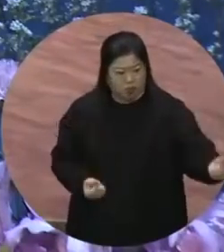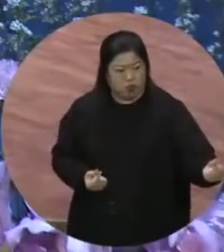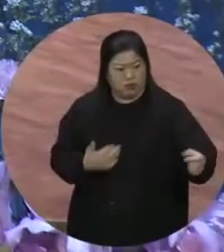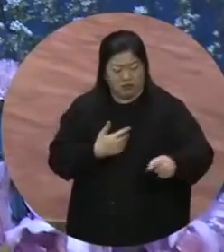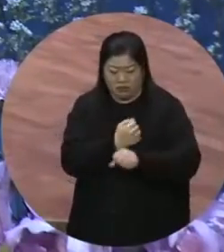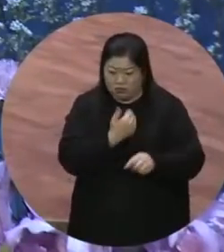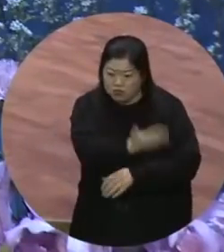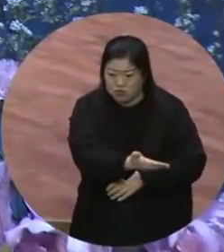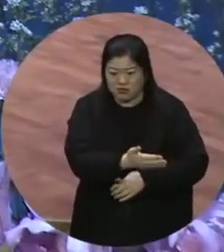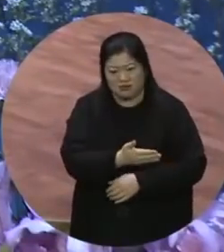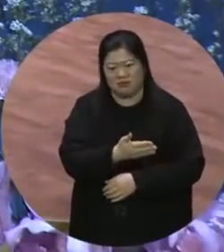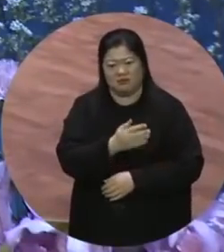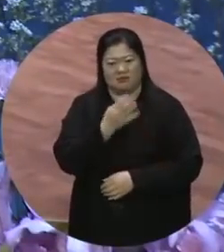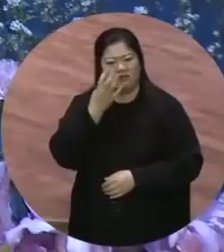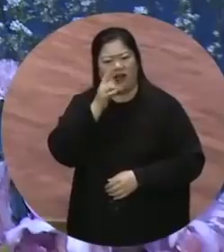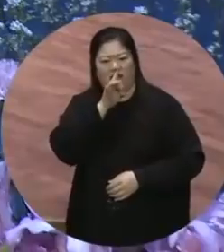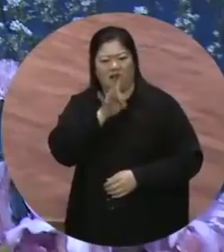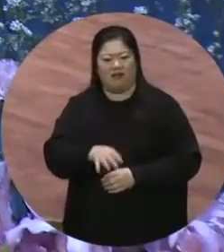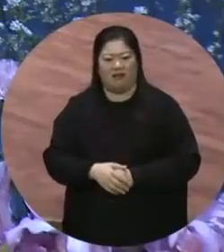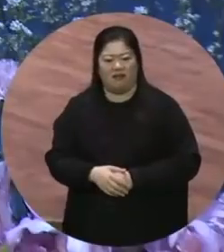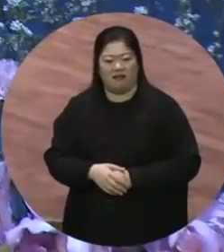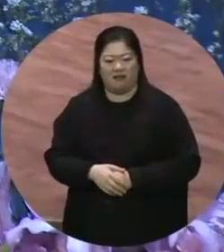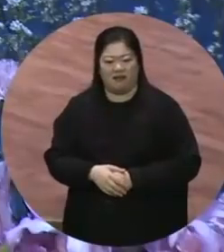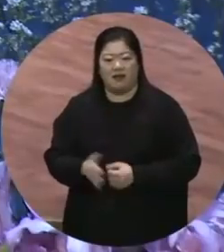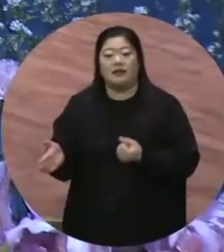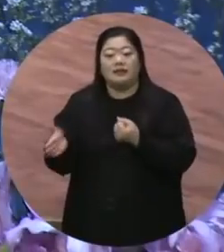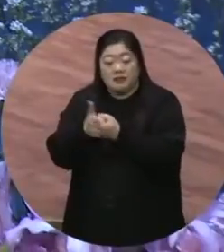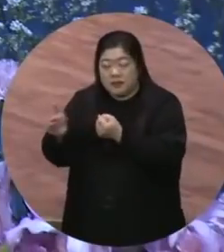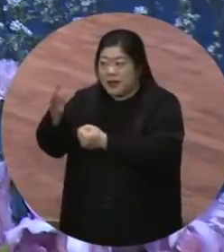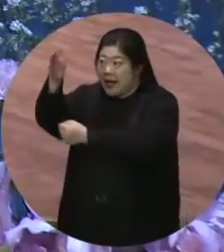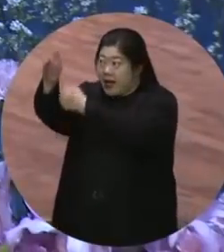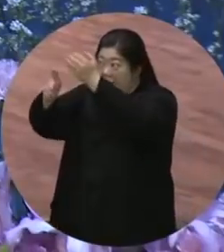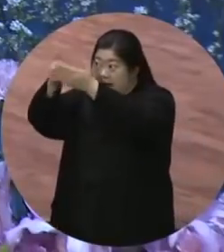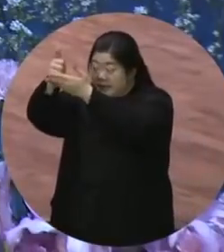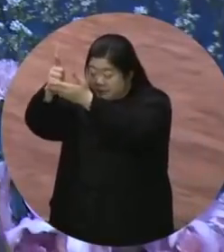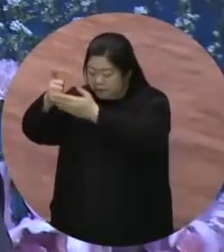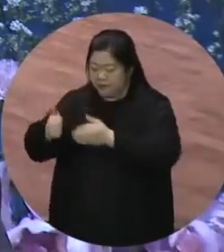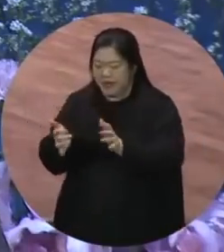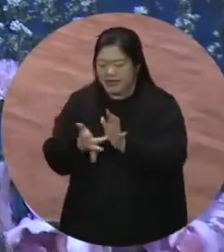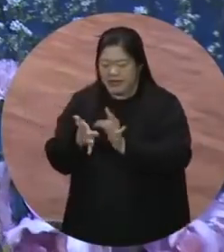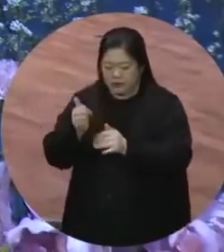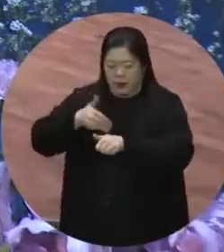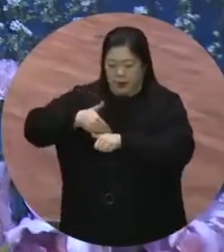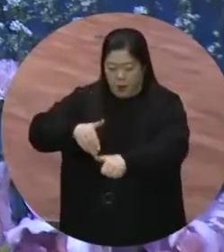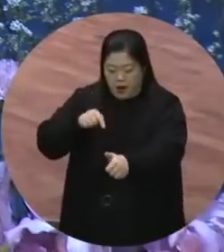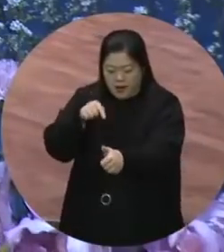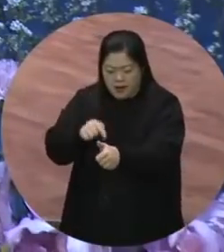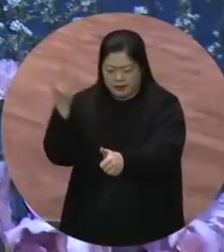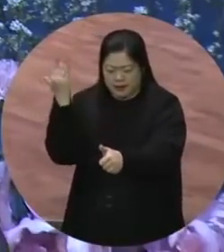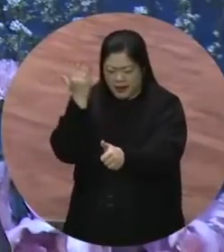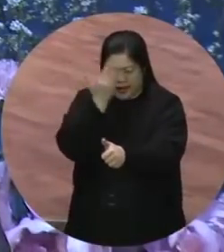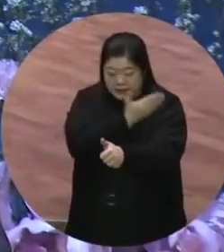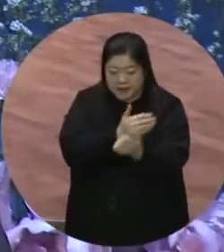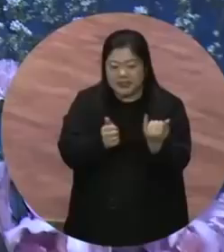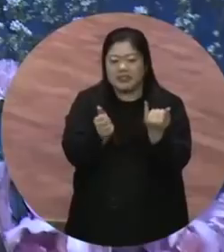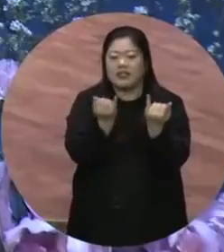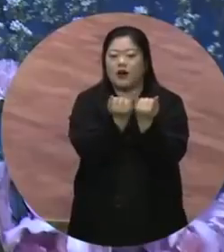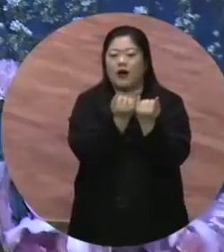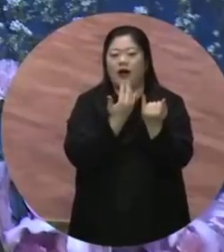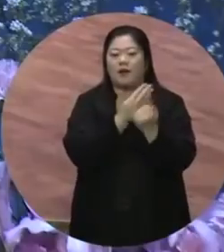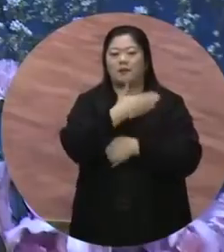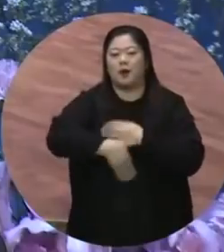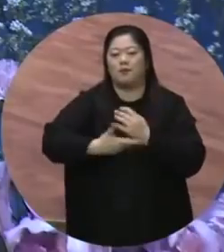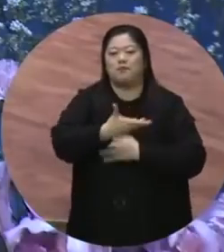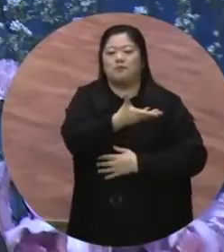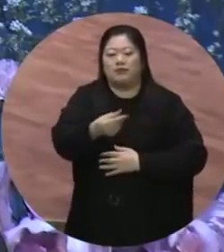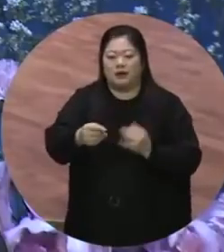자신이야만이 했습니다. 죄 없는 하나님. 예수님께서 여자의 후손으로 성령으로 잉태되어 이 땅에 오신 이유가 바로